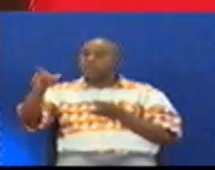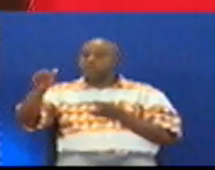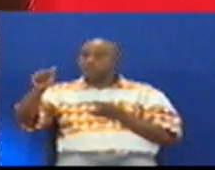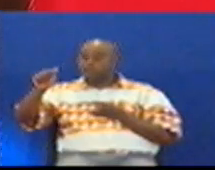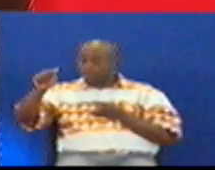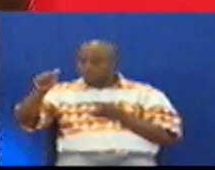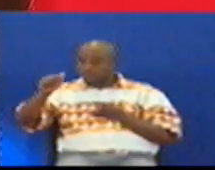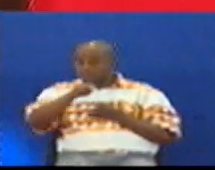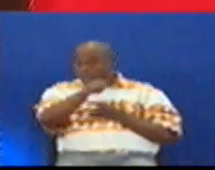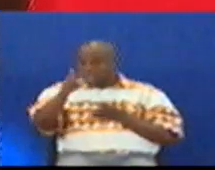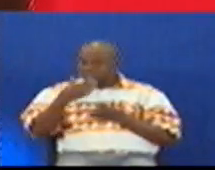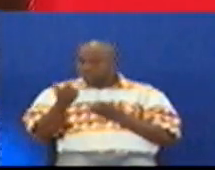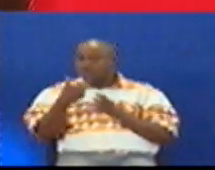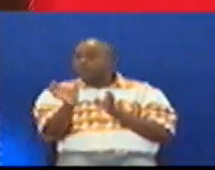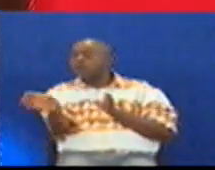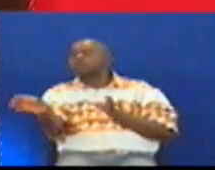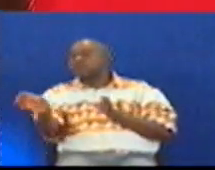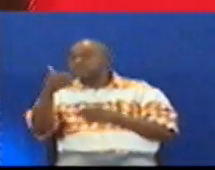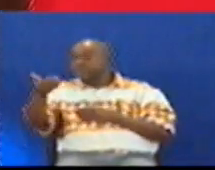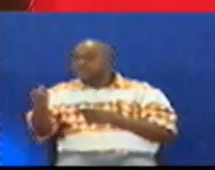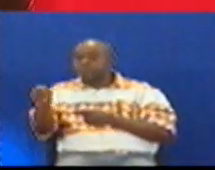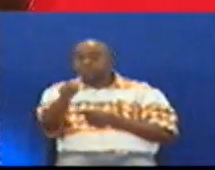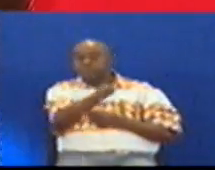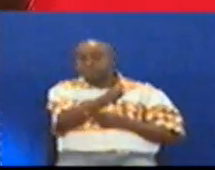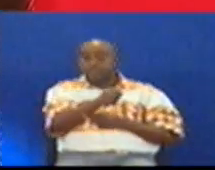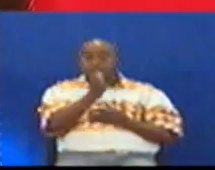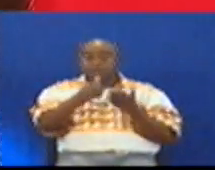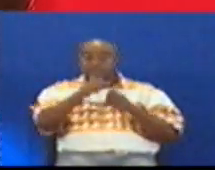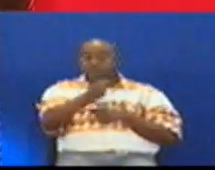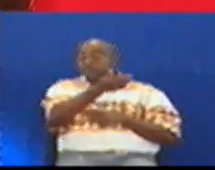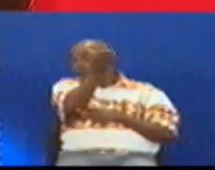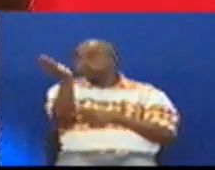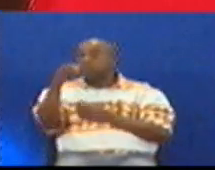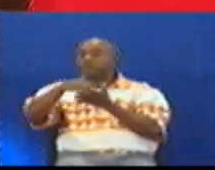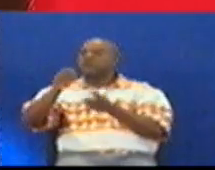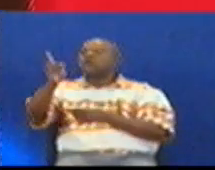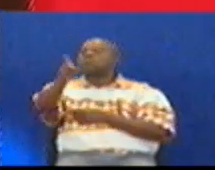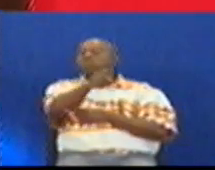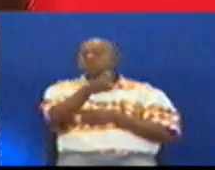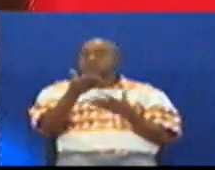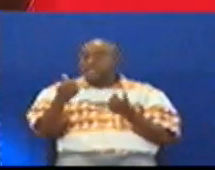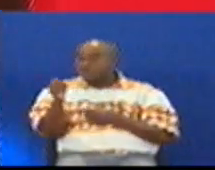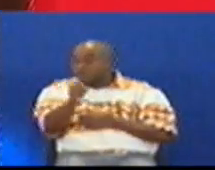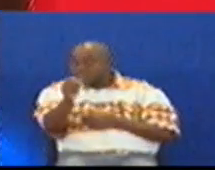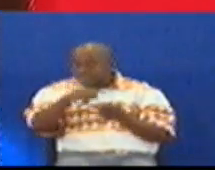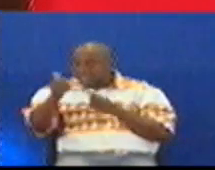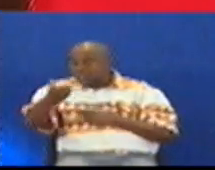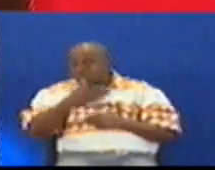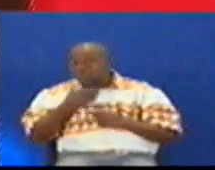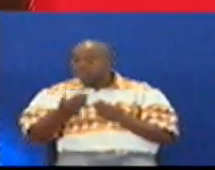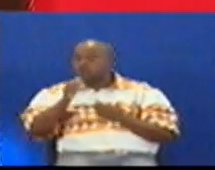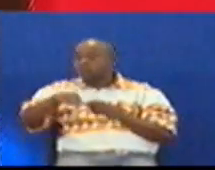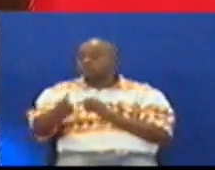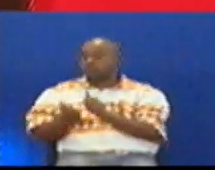wanahisi kama wao wamekuwa wameachwa, wazee wenzao maeneo mengine wanaofanana nao kila kitu wanapata na wao wameachwa.